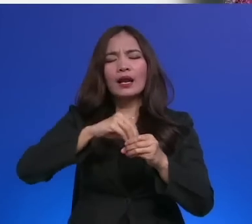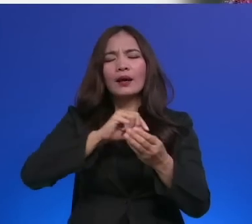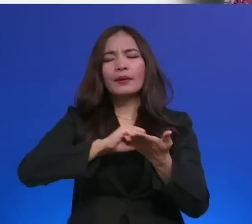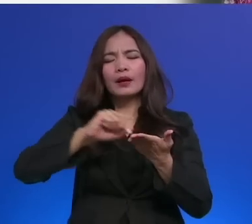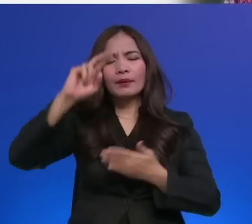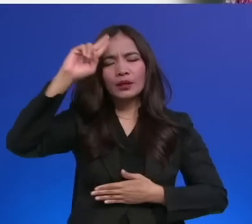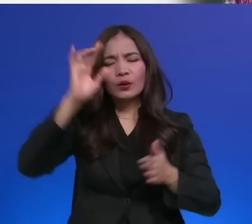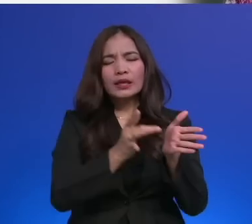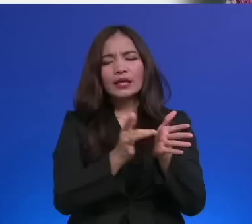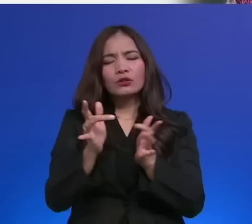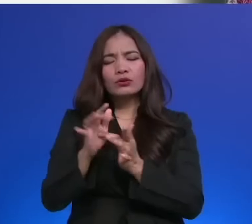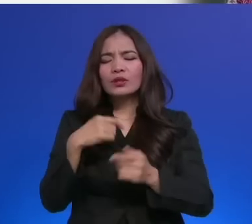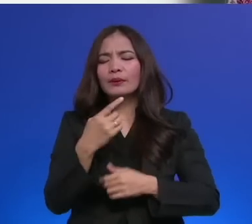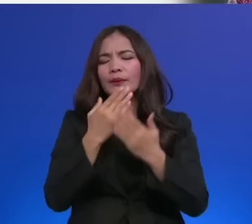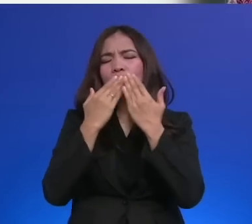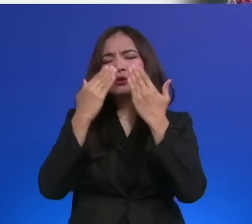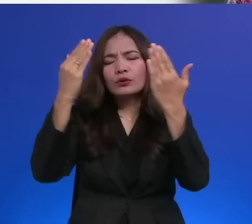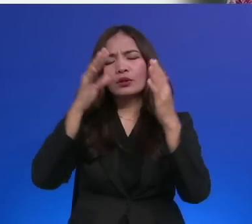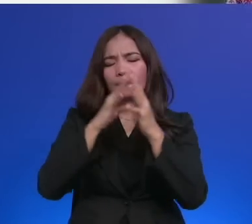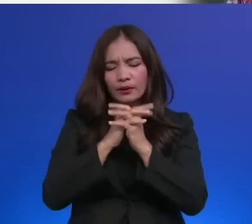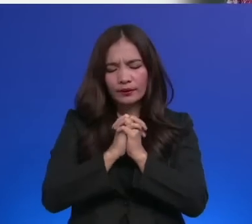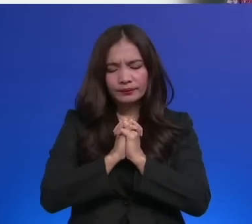Kristus kami bersyukur, kami berdoa.